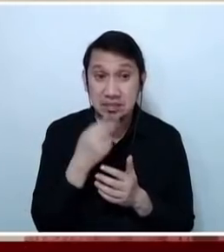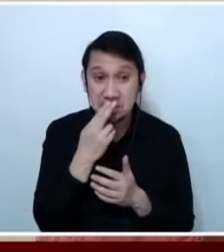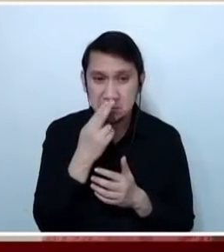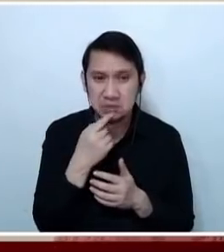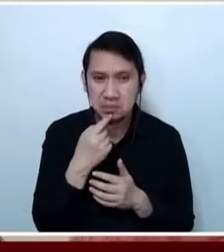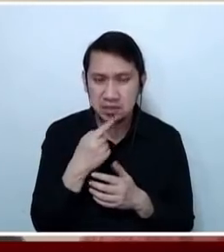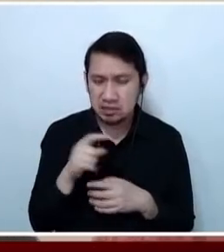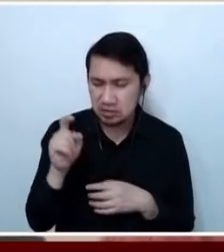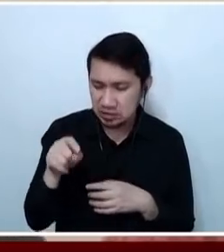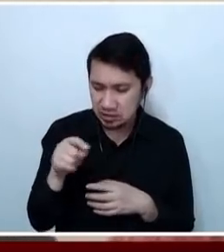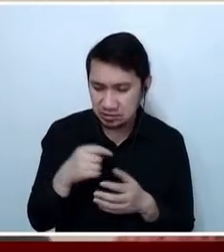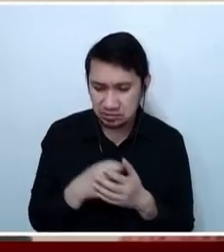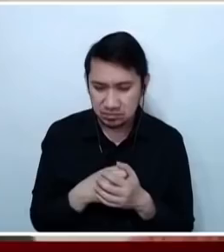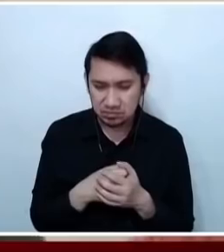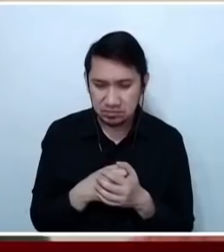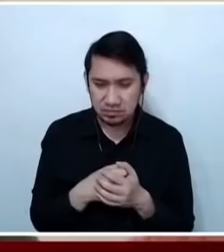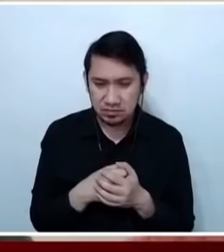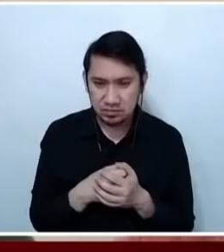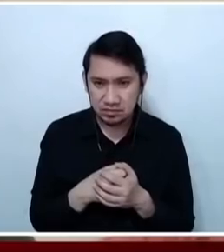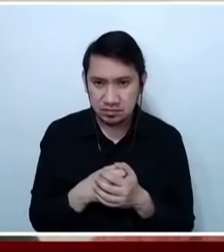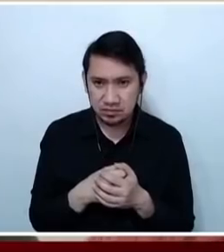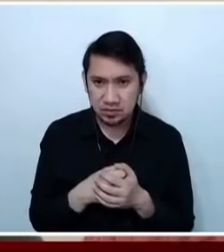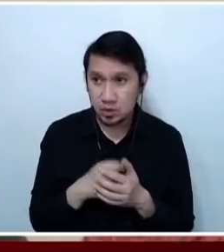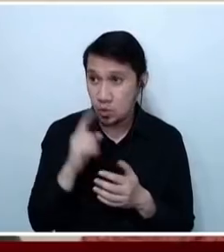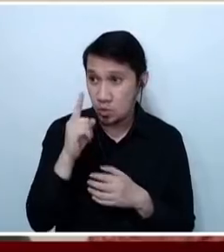na ECQ,